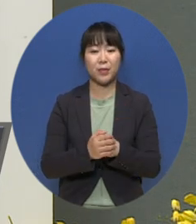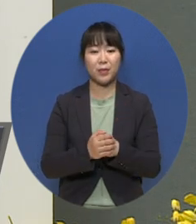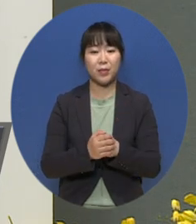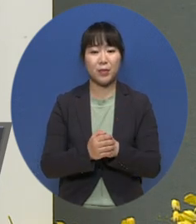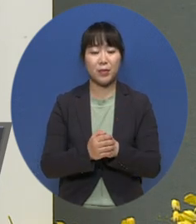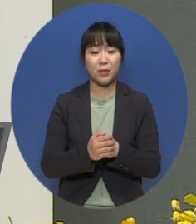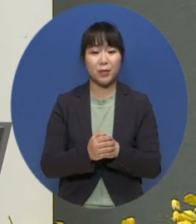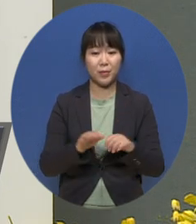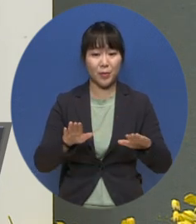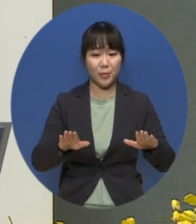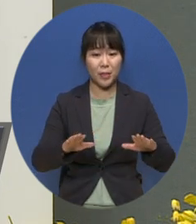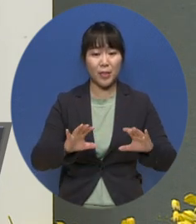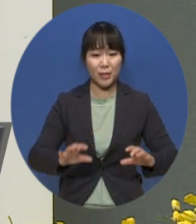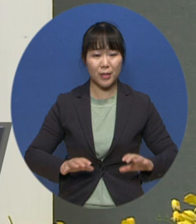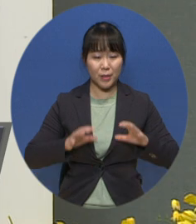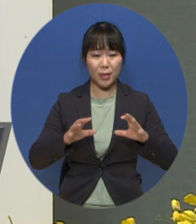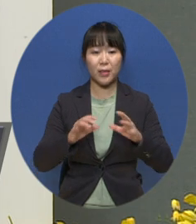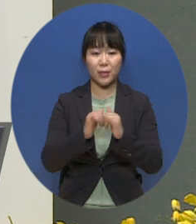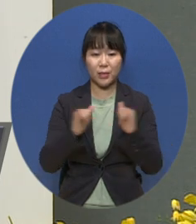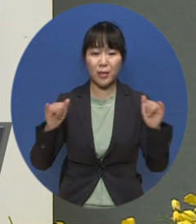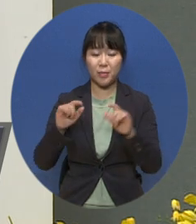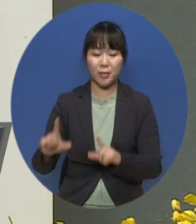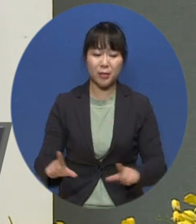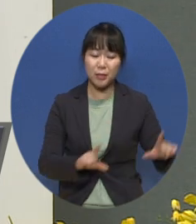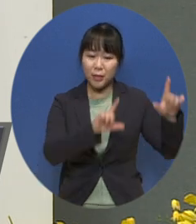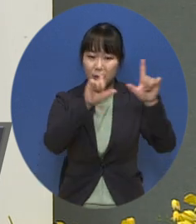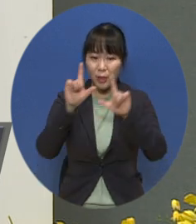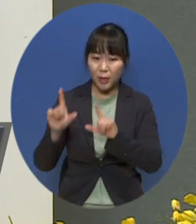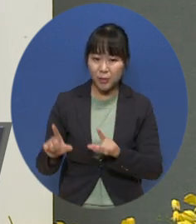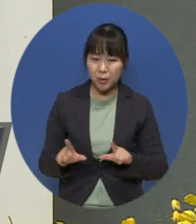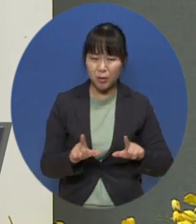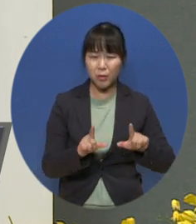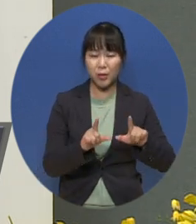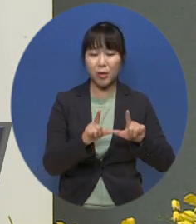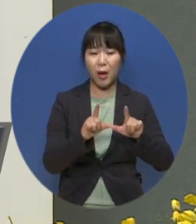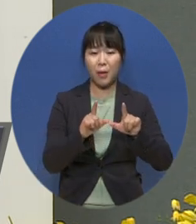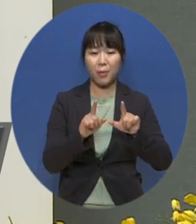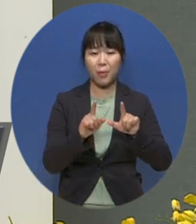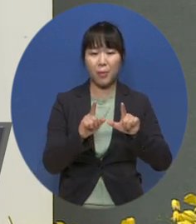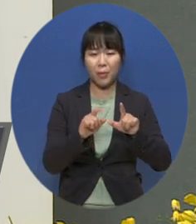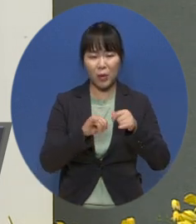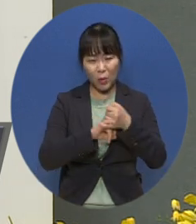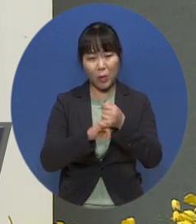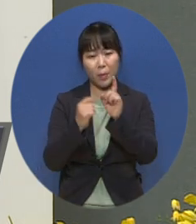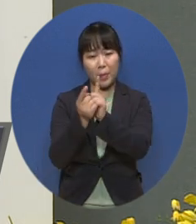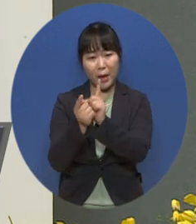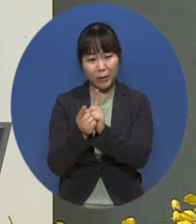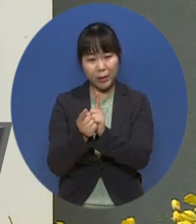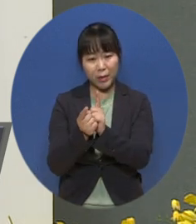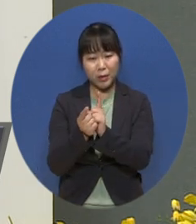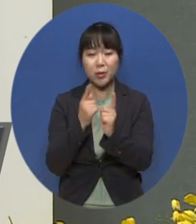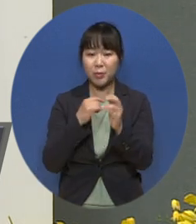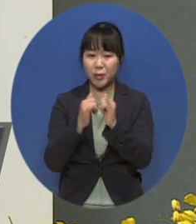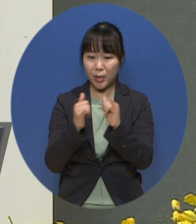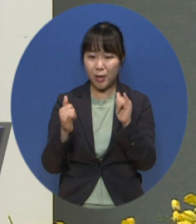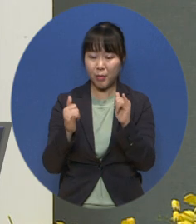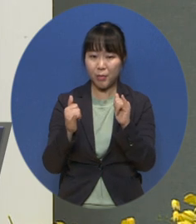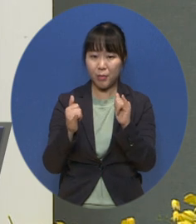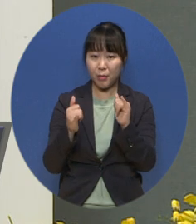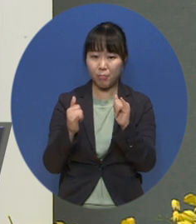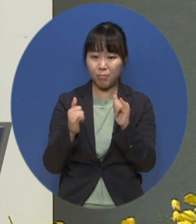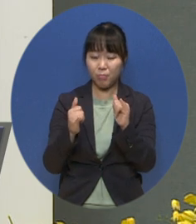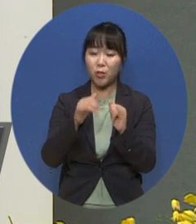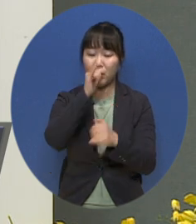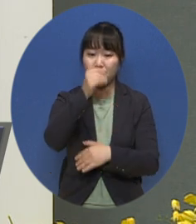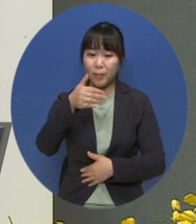만남 시간은 세상 사람들이 살아가면서 꼭 만나야 할 사람들을 만나게 되는 경우도 있지만